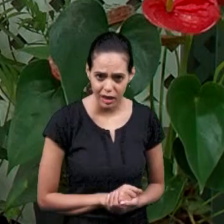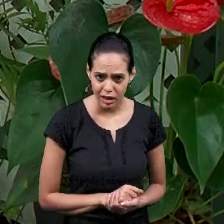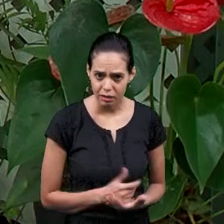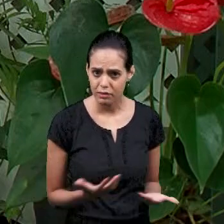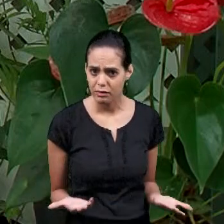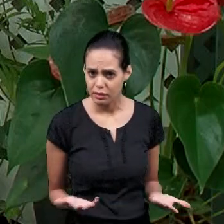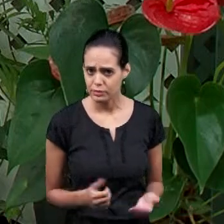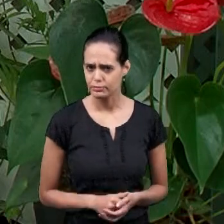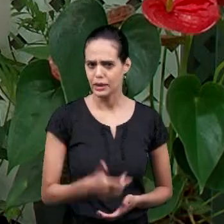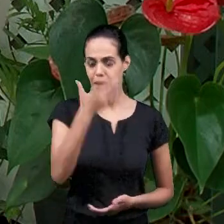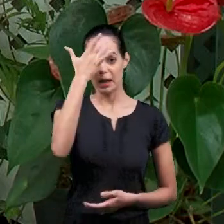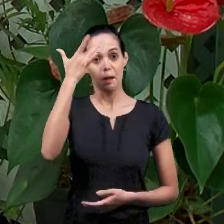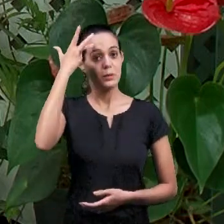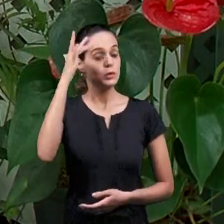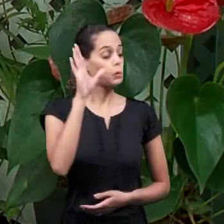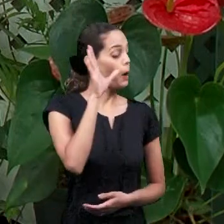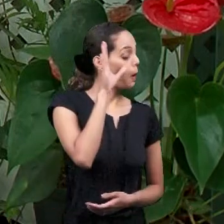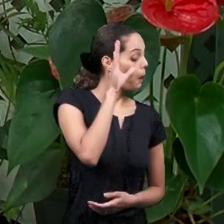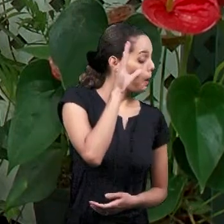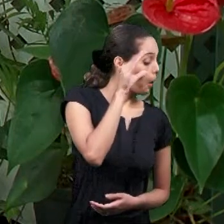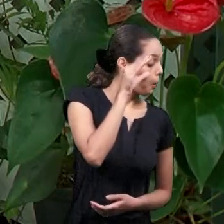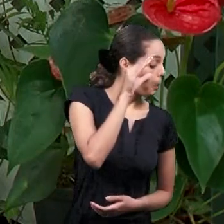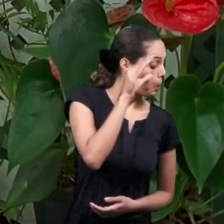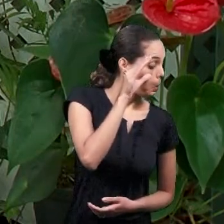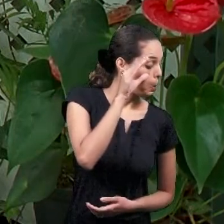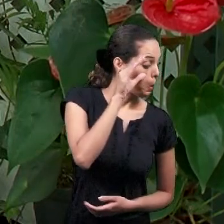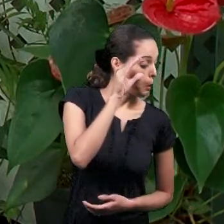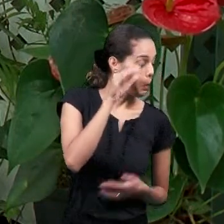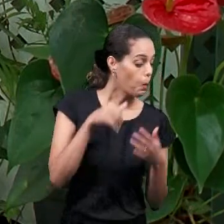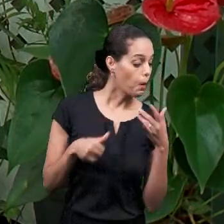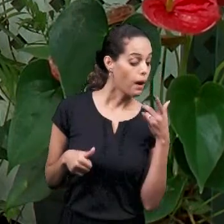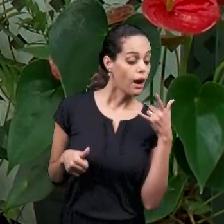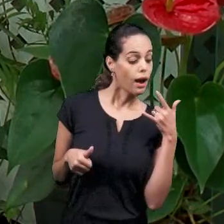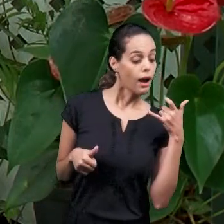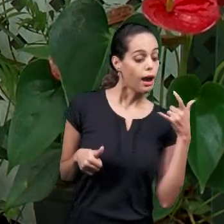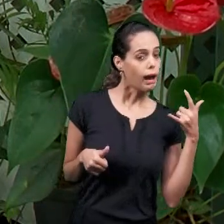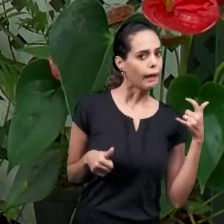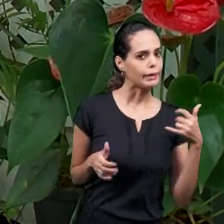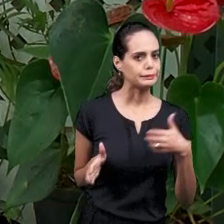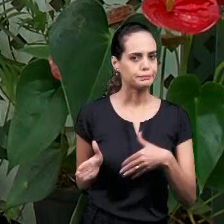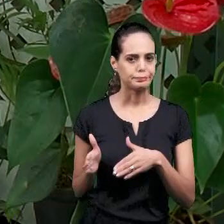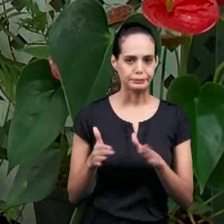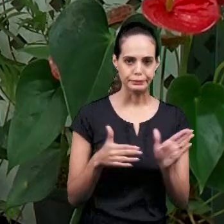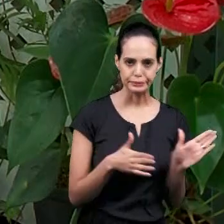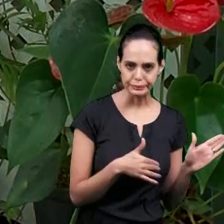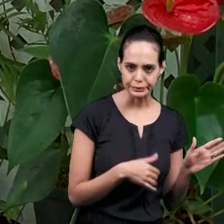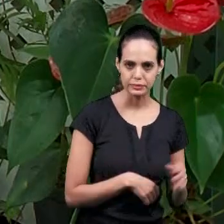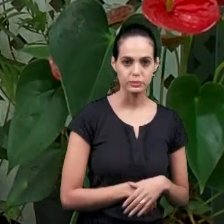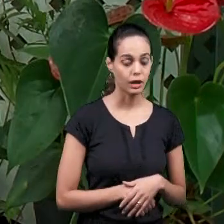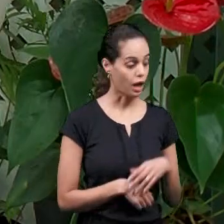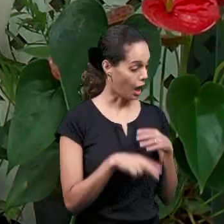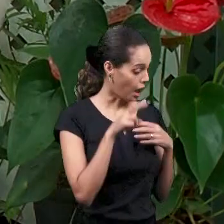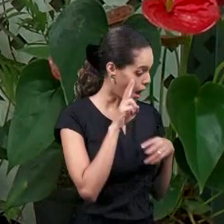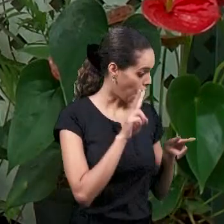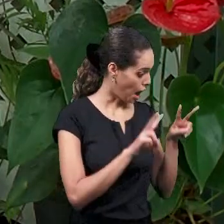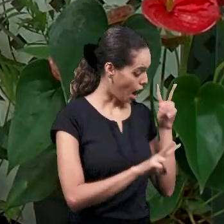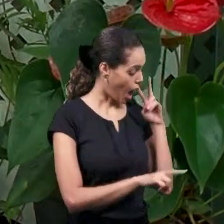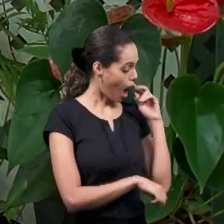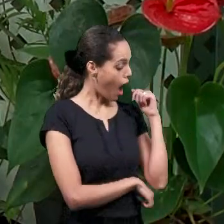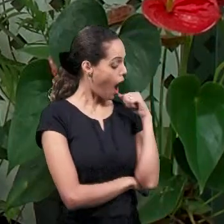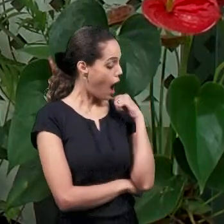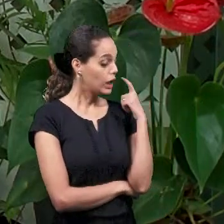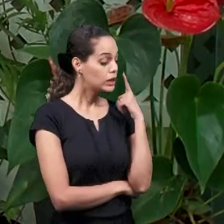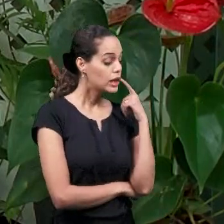fois, les gens sont très intéressés, très curieux, et quelques-uns tombent. Parce que comment on s'entend des choses qu'ils ne devraient